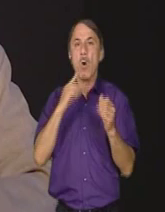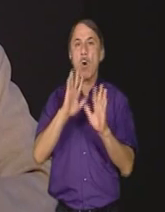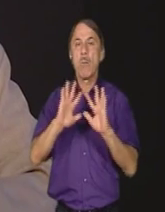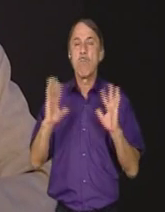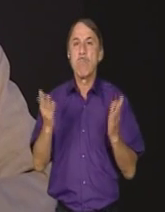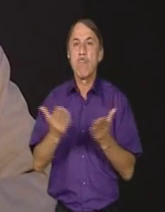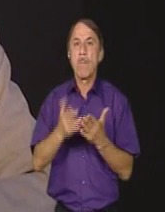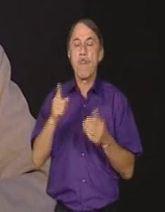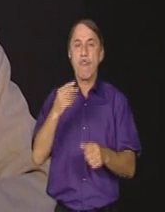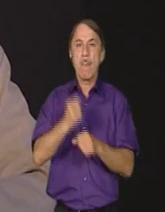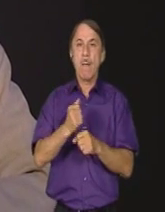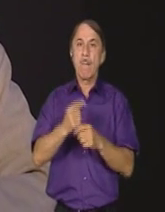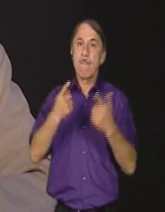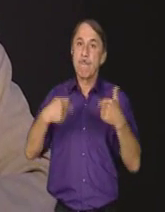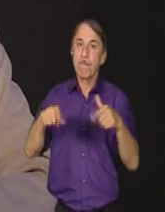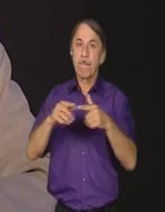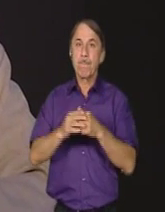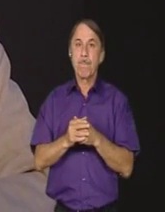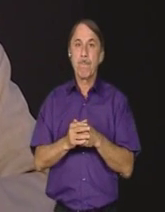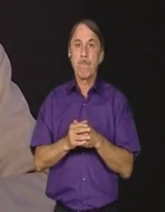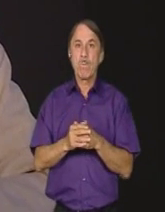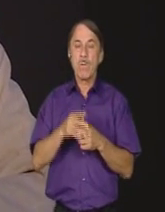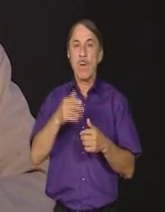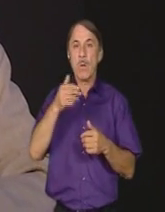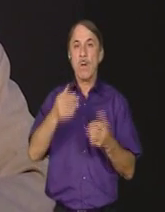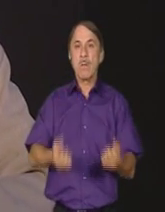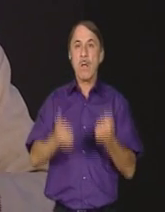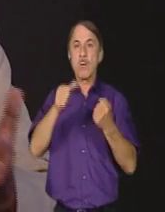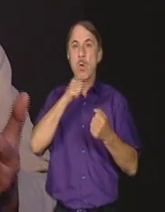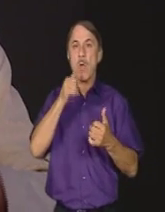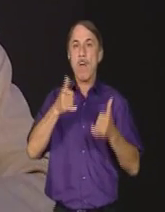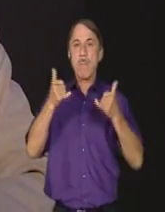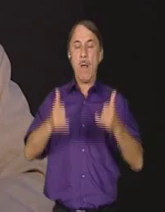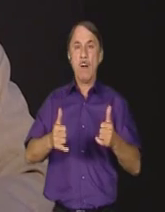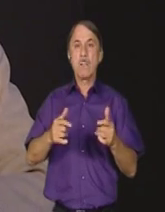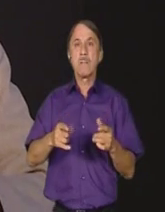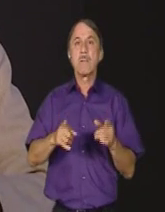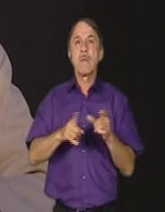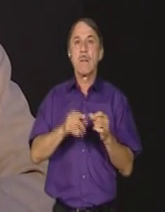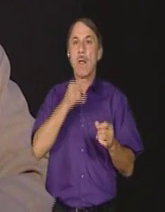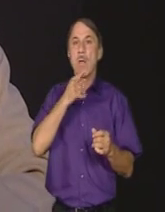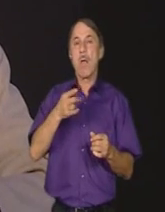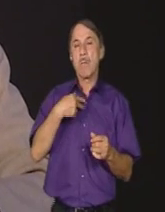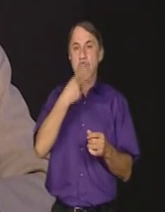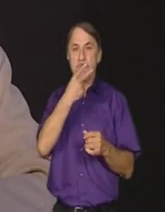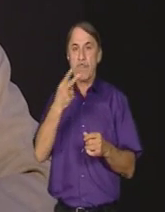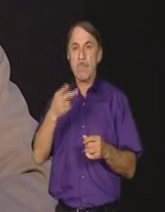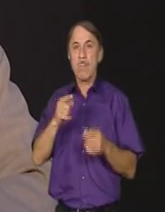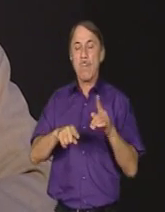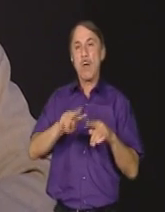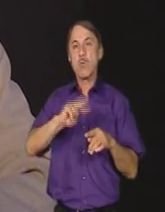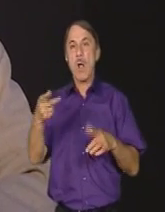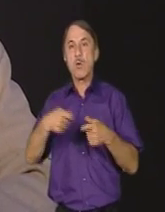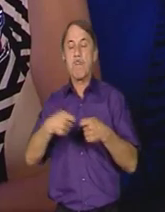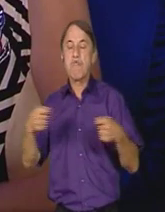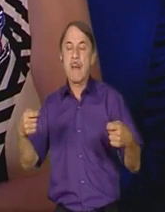poslovi kontrole izvršne vlasti. Skupština danas je postala već godinama unazad, je zapravo postala u manjoj ili većoj